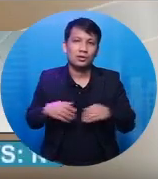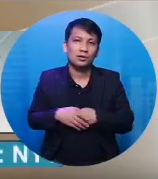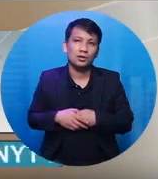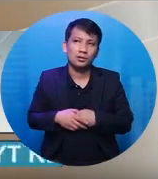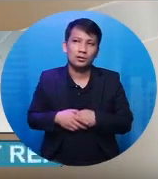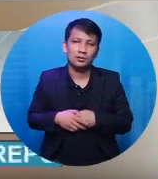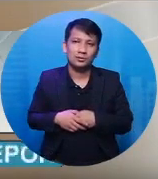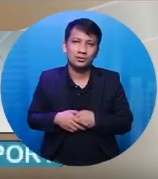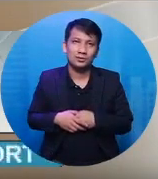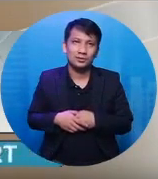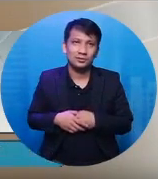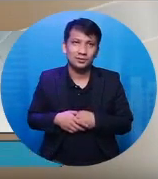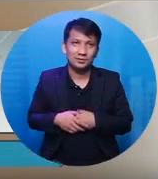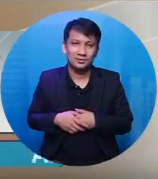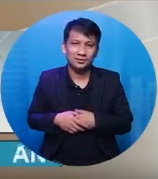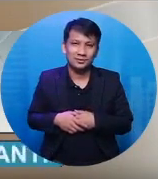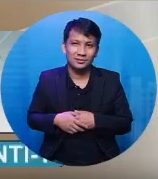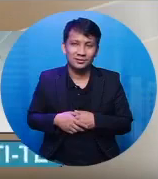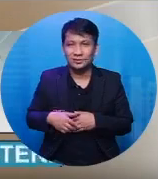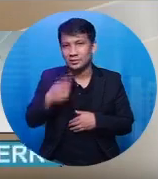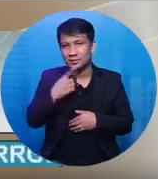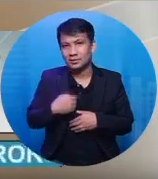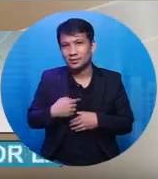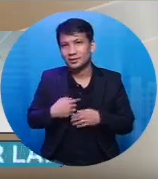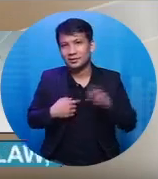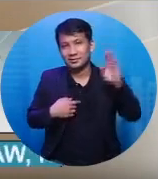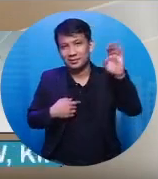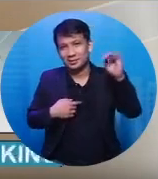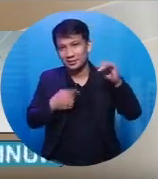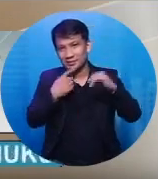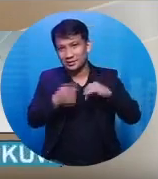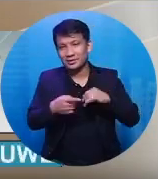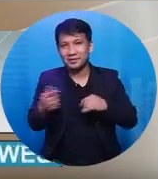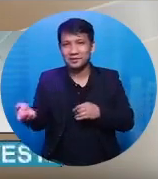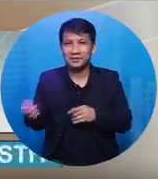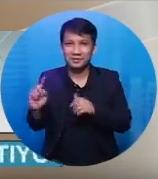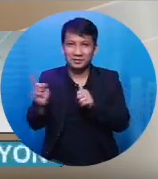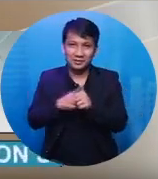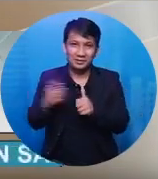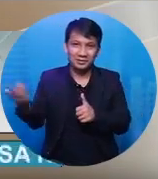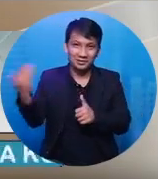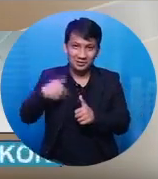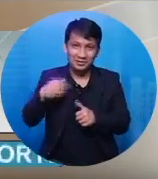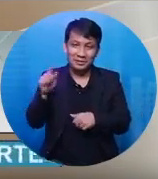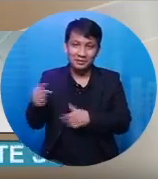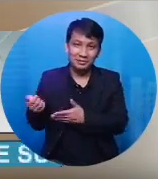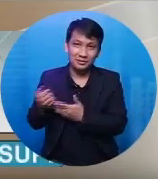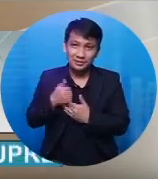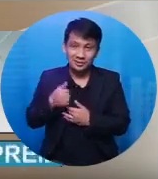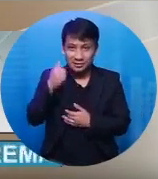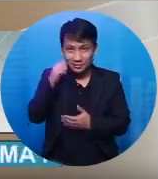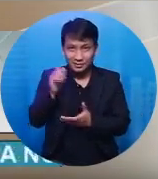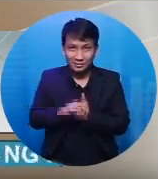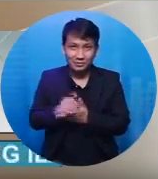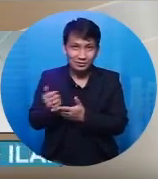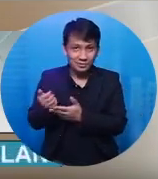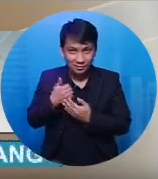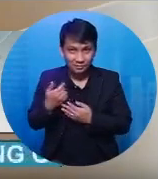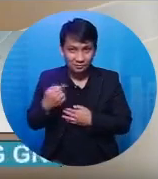Yung pinapapasok ng mga... Sir. Dahil nag-aaral po yung... Teka muna, sir, para... si Mrs. ang unang humingi ng tulong. Ngayon gusto mo, tutulungan kita na